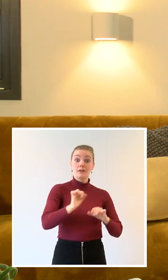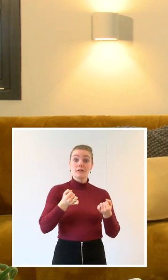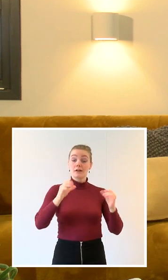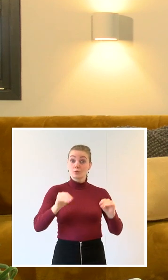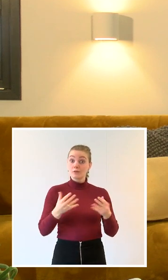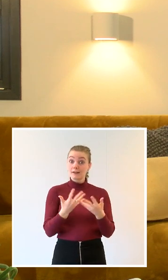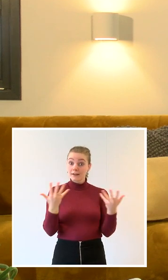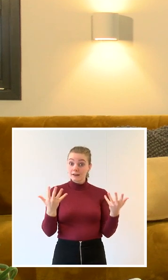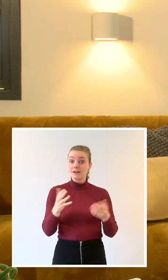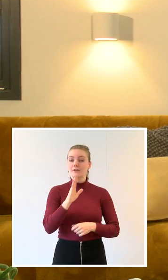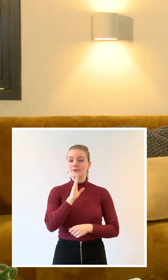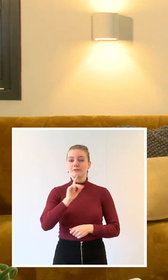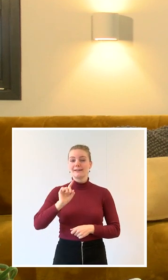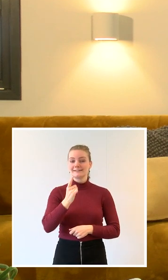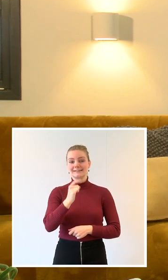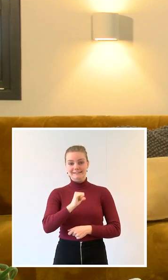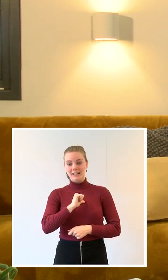iets gekregen hebt.